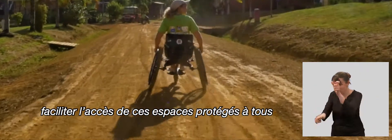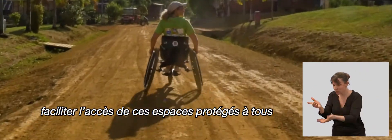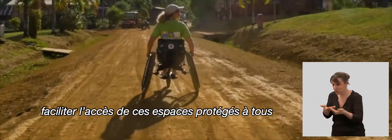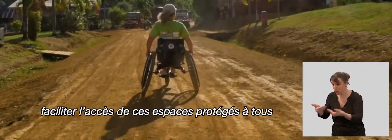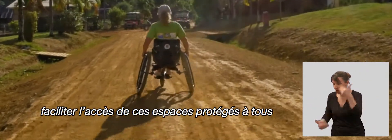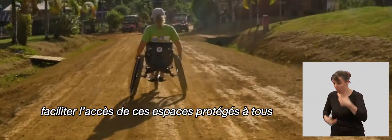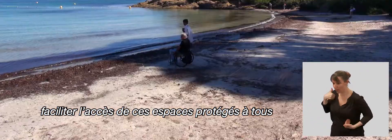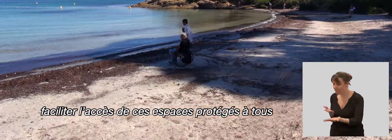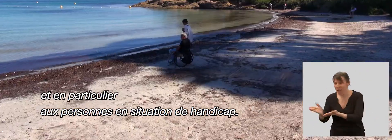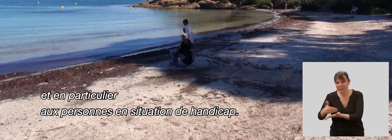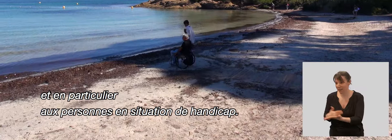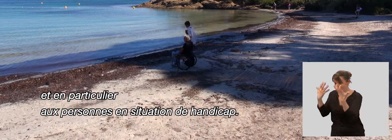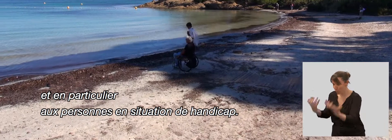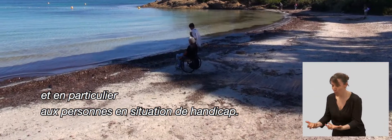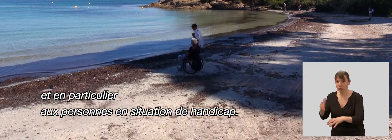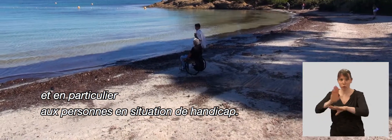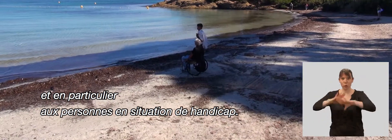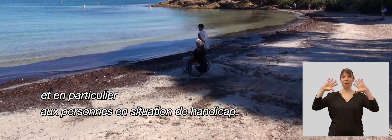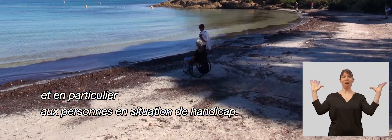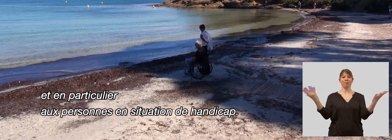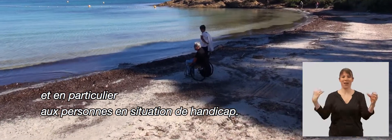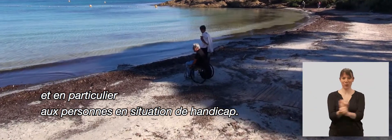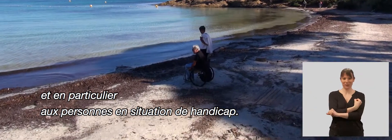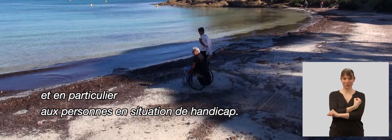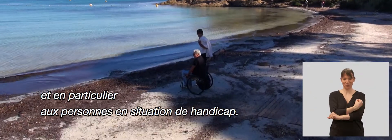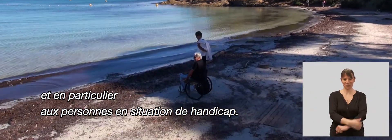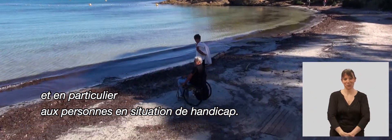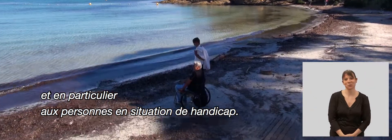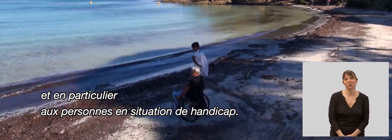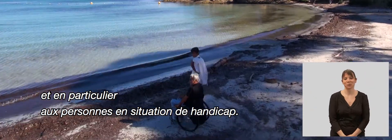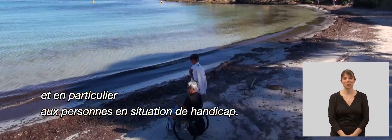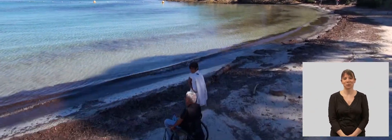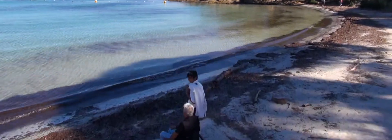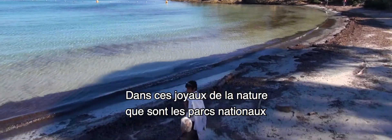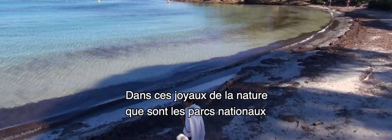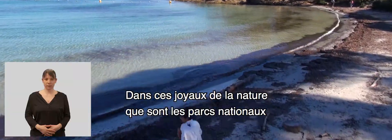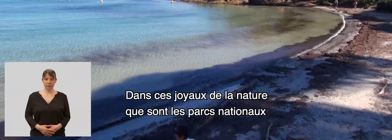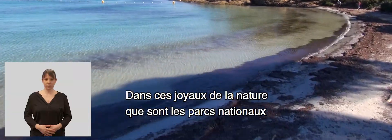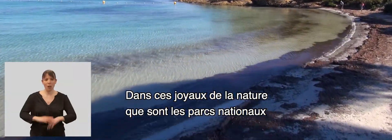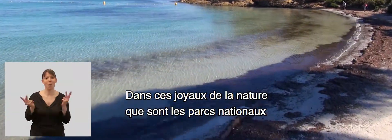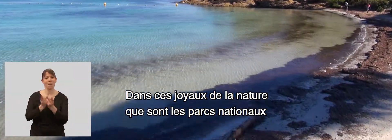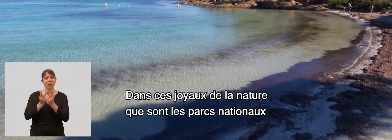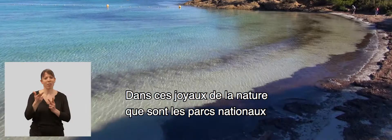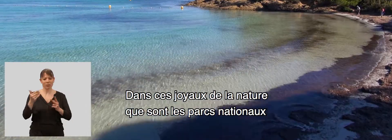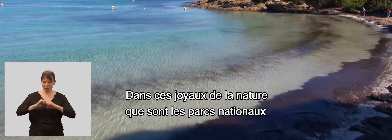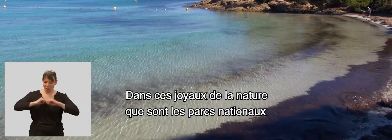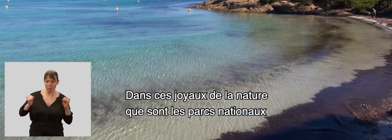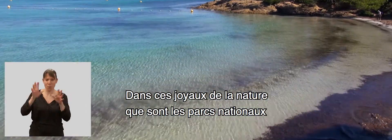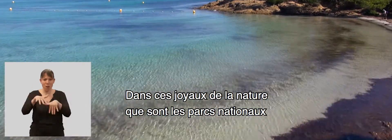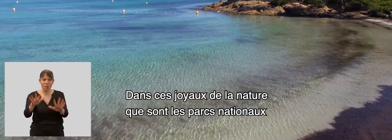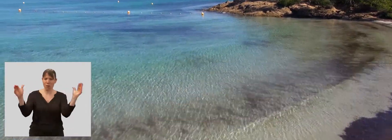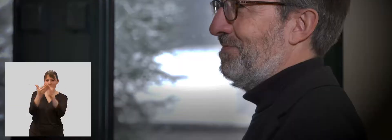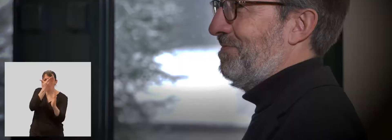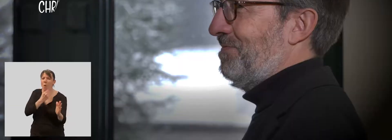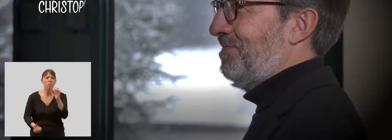ces espaces protégés à tous et en particulier aux personnes en situation de handicap. Dans ces joyaux de la nature que sont les